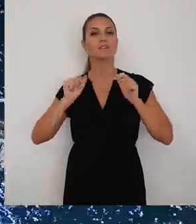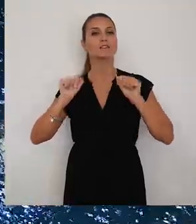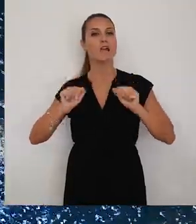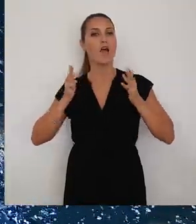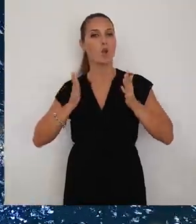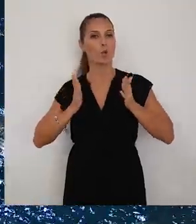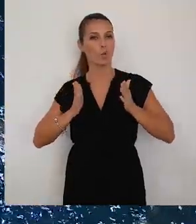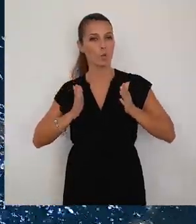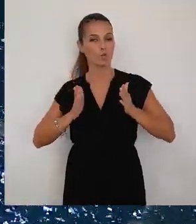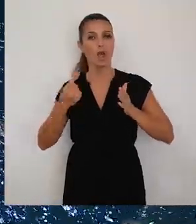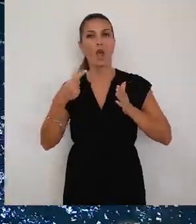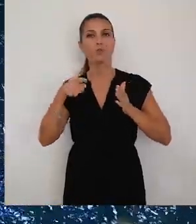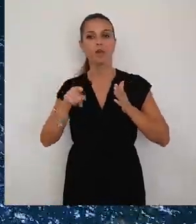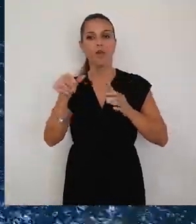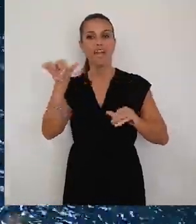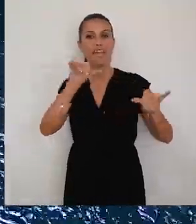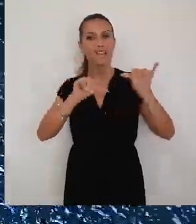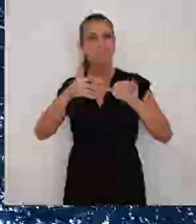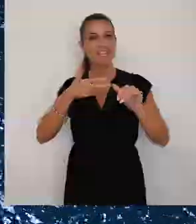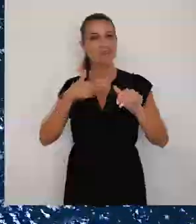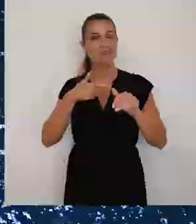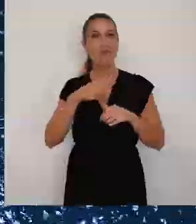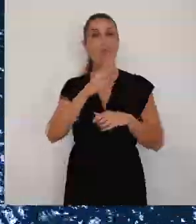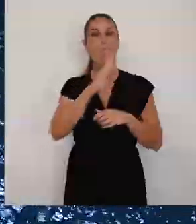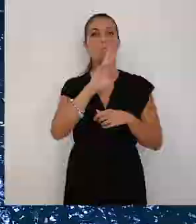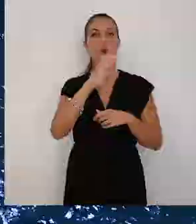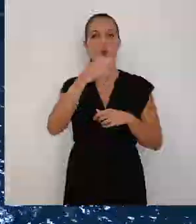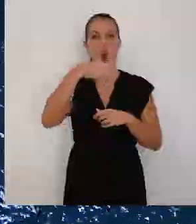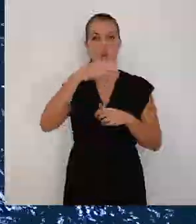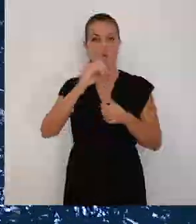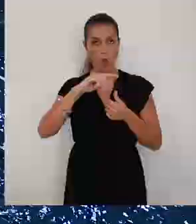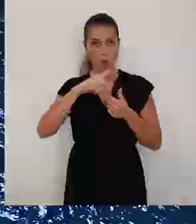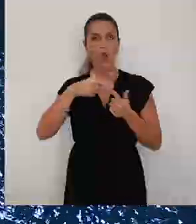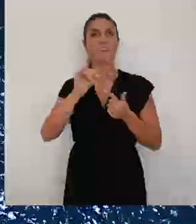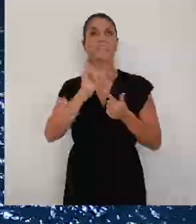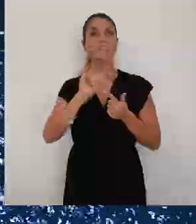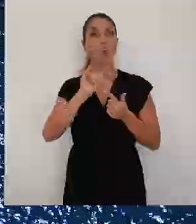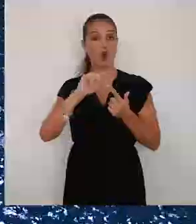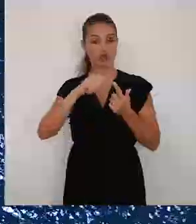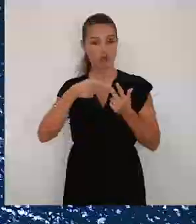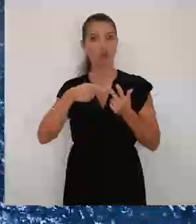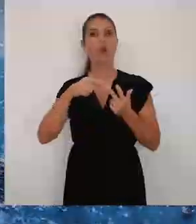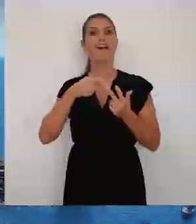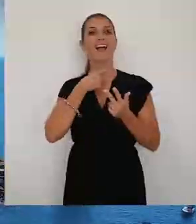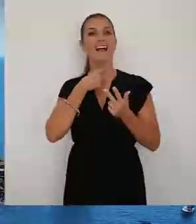dalla particolare presenza chimica del bromo, dello zolfo e del gas idrogeno solforoso.